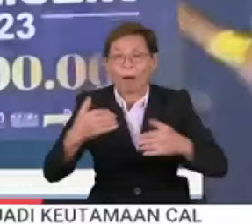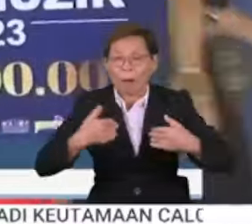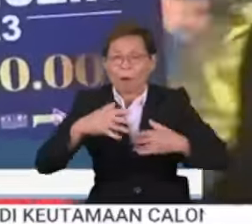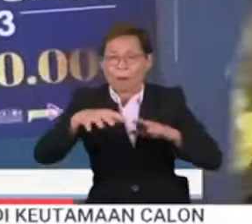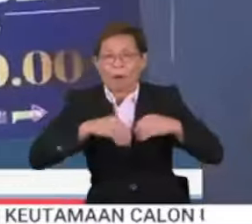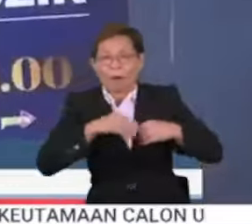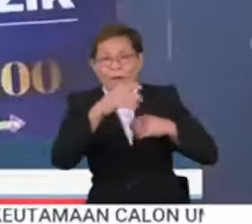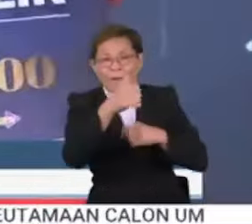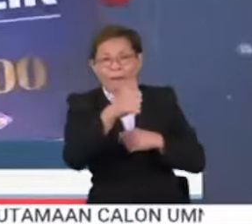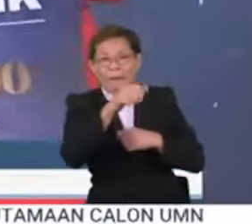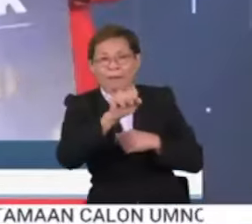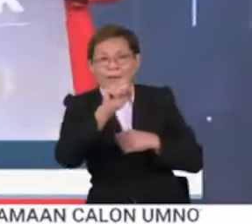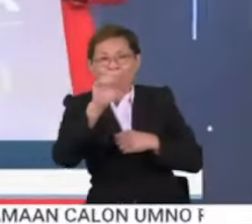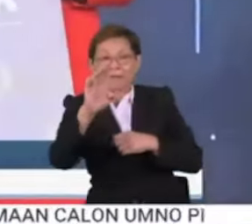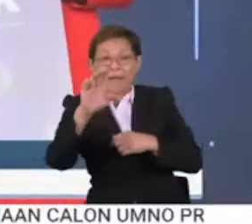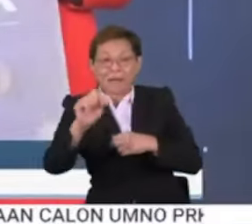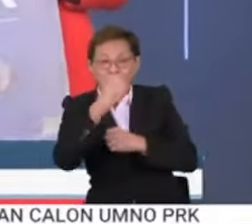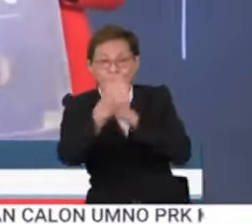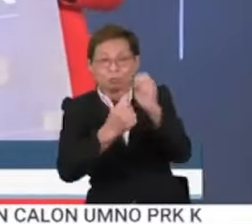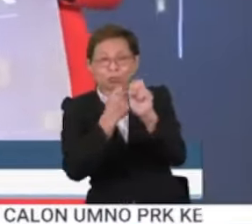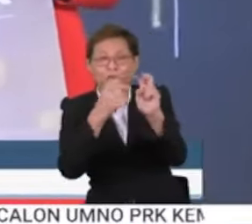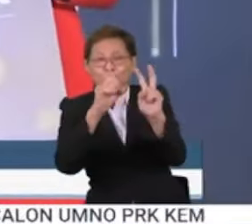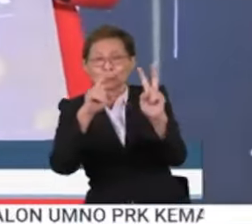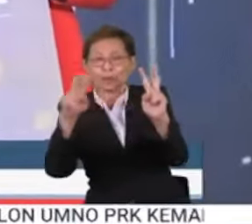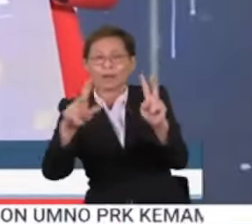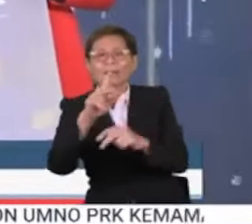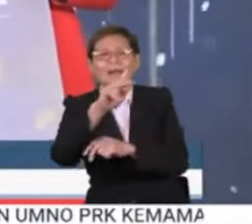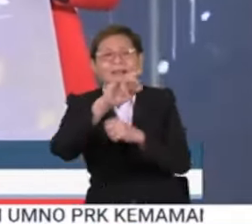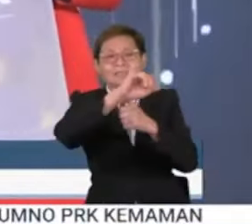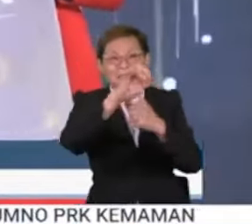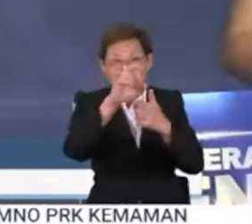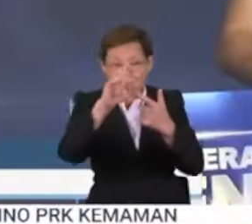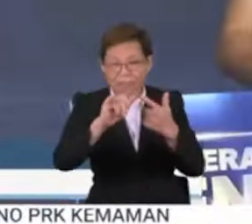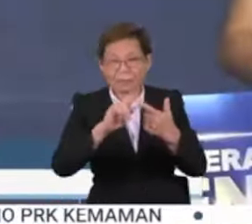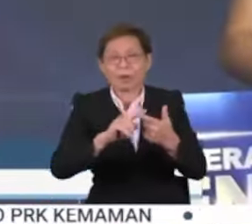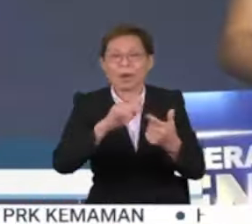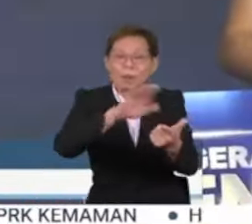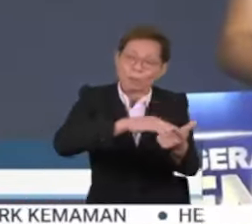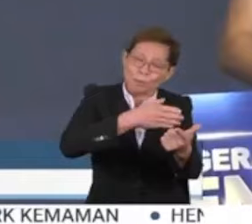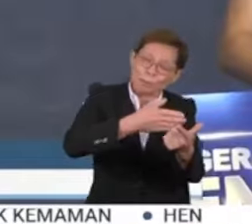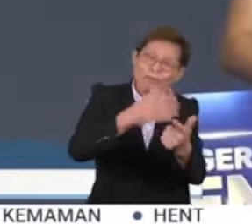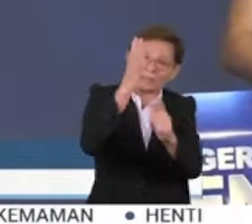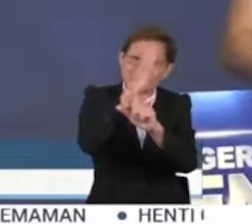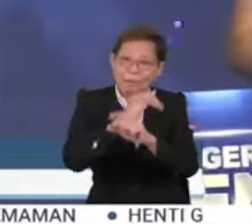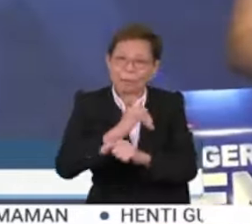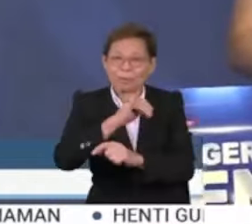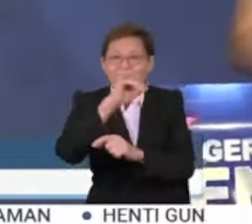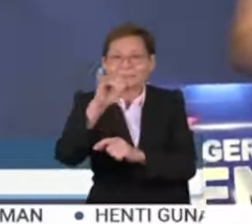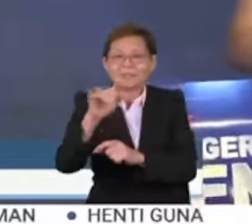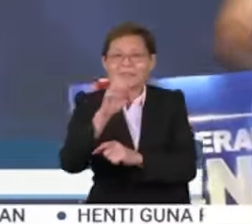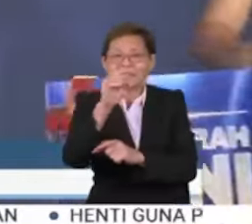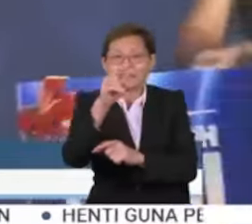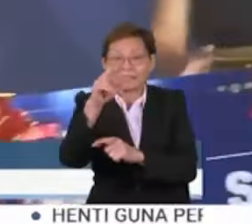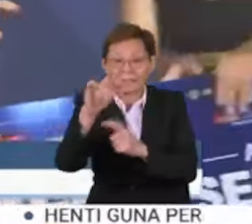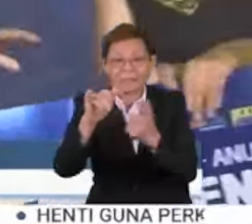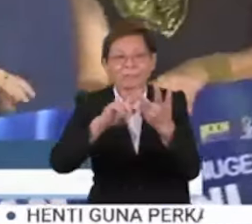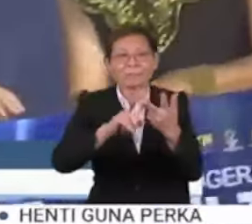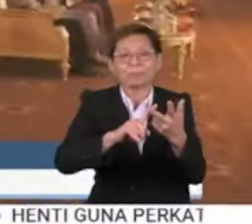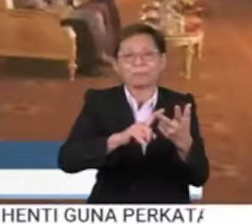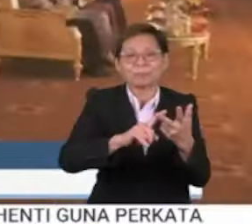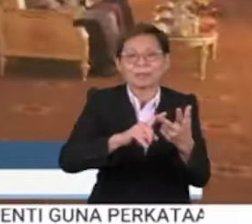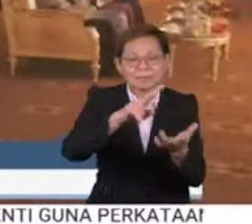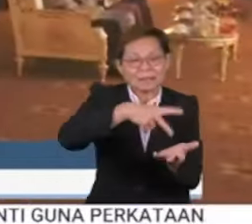anugerah ASBS 2023 ialah Jerry Kamit, Anugerah Seni Muzik Sarawak, Jenori Chan, Anugerah Seni